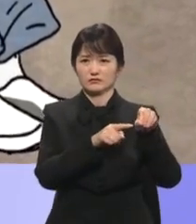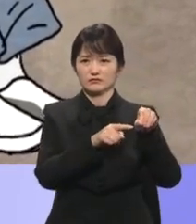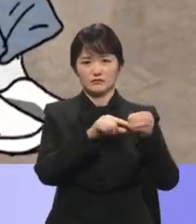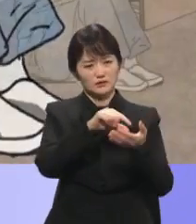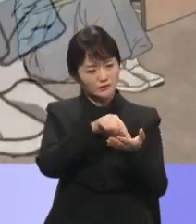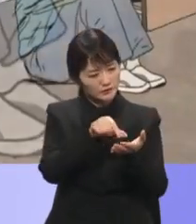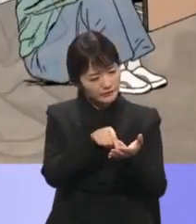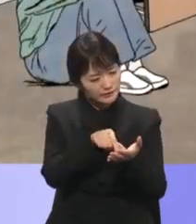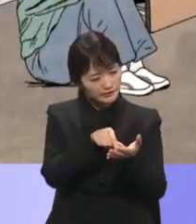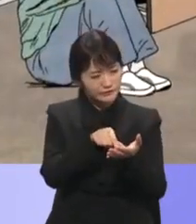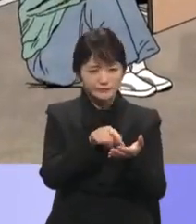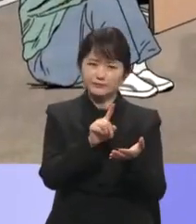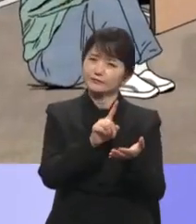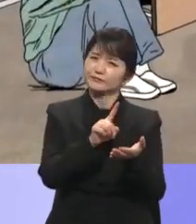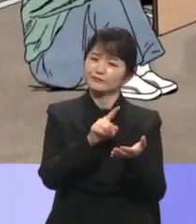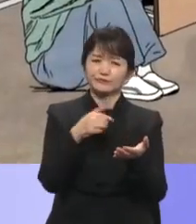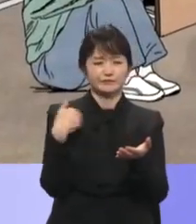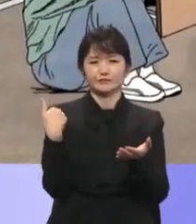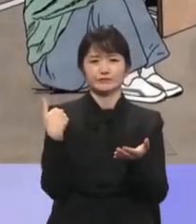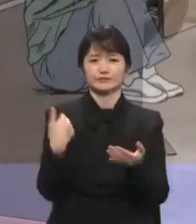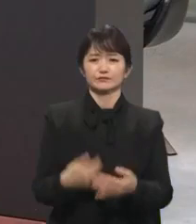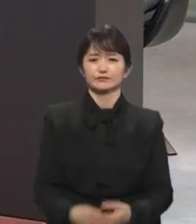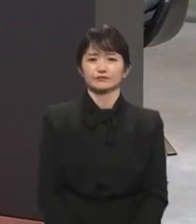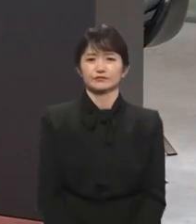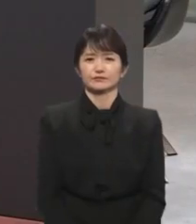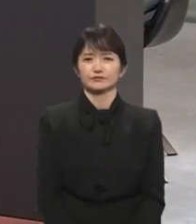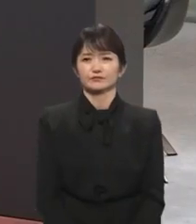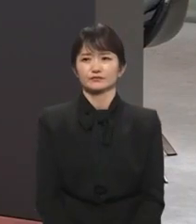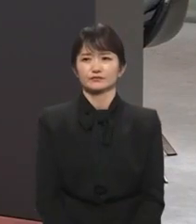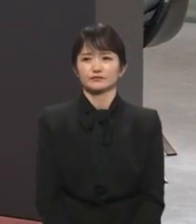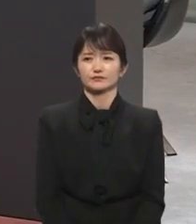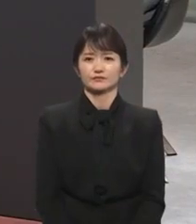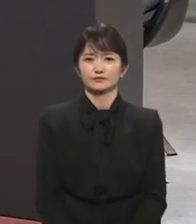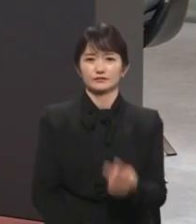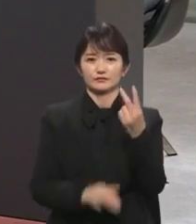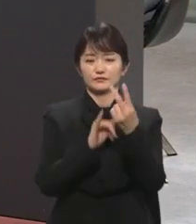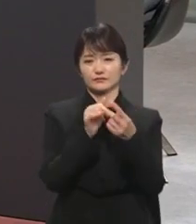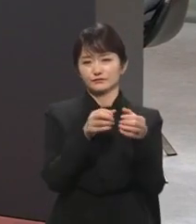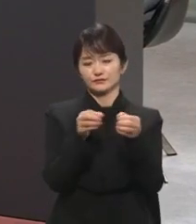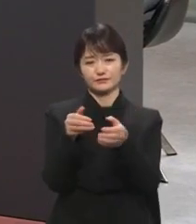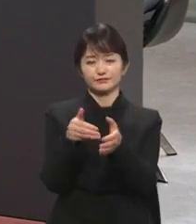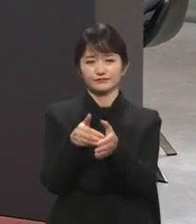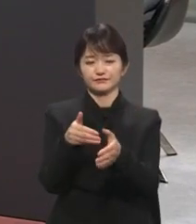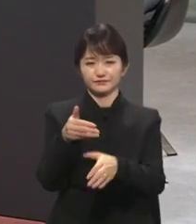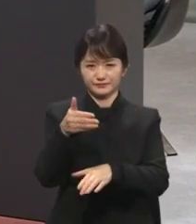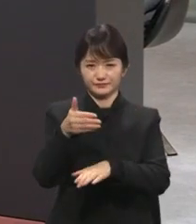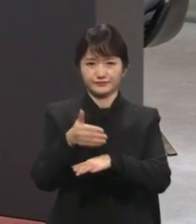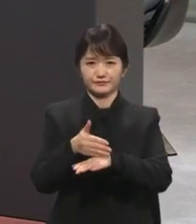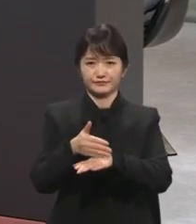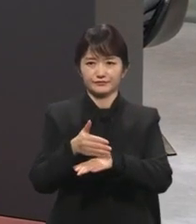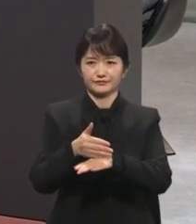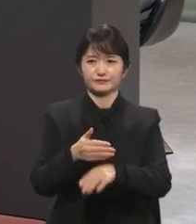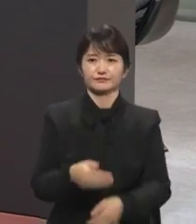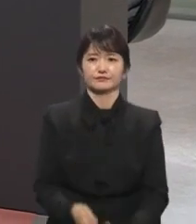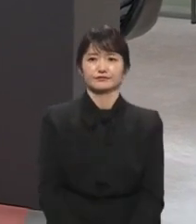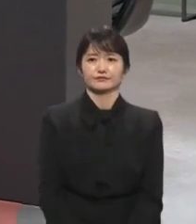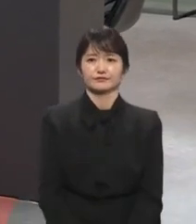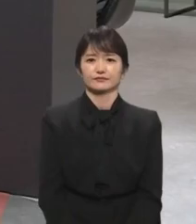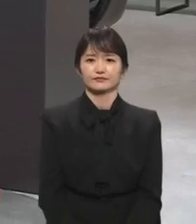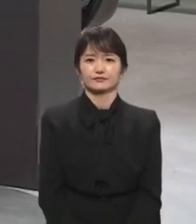적절했는지 잘 모르겠습니다 알겠습니다 자 두 분과는 여기까지 말씀 나누도록 하겠습니다 고맙습니다